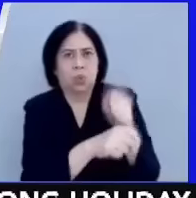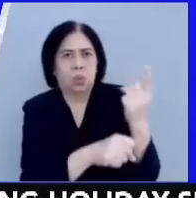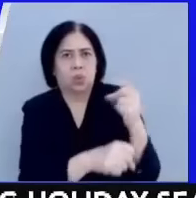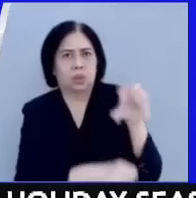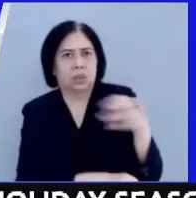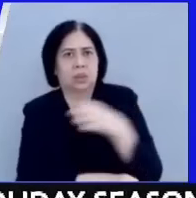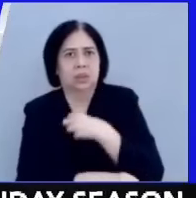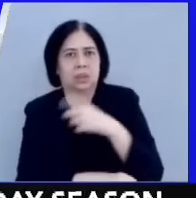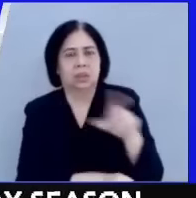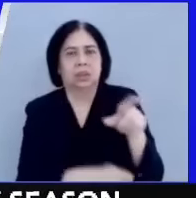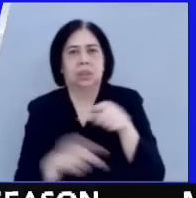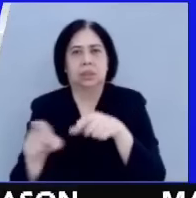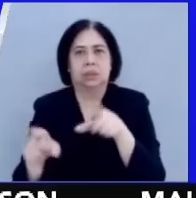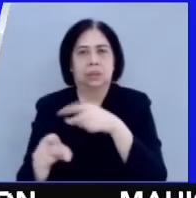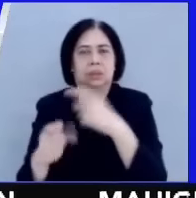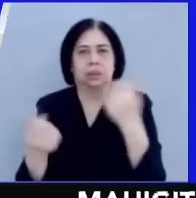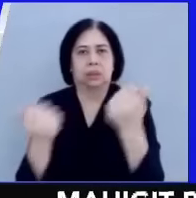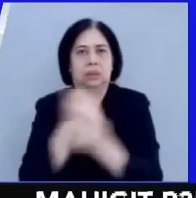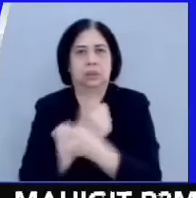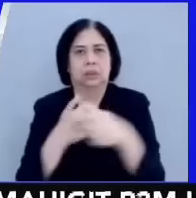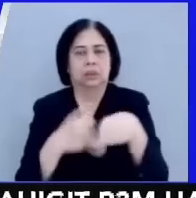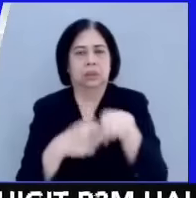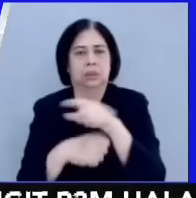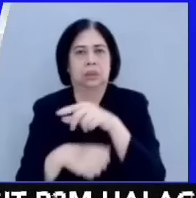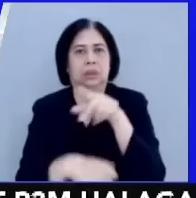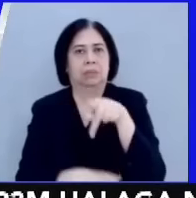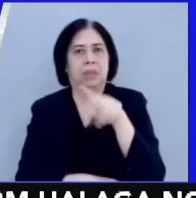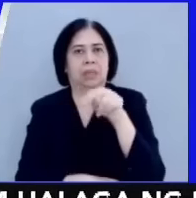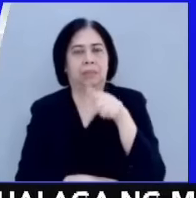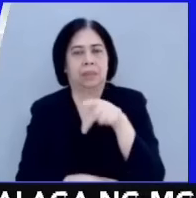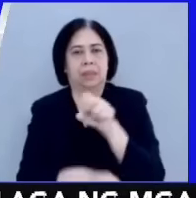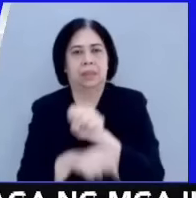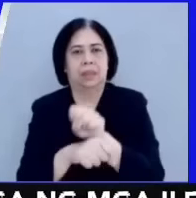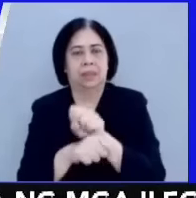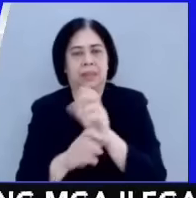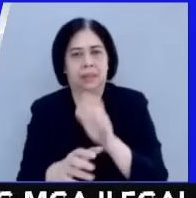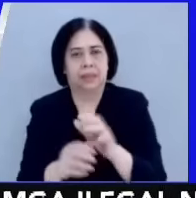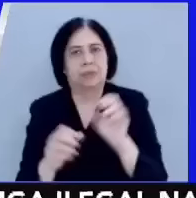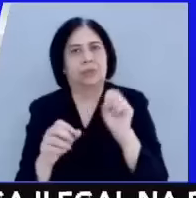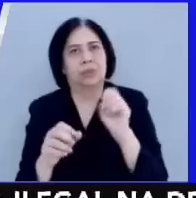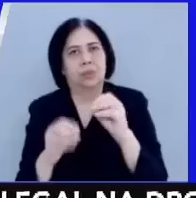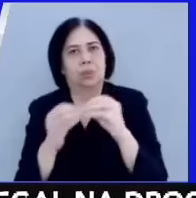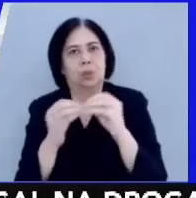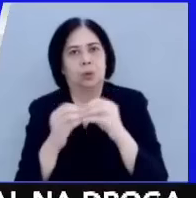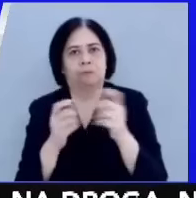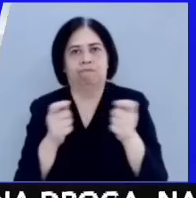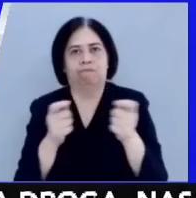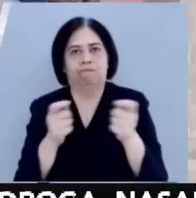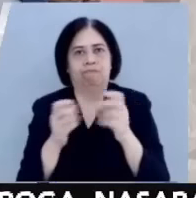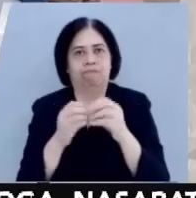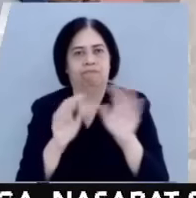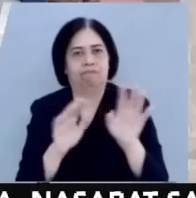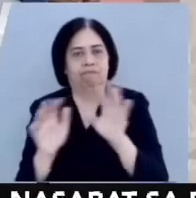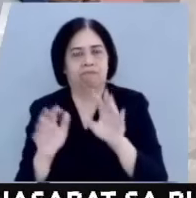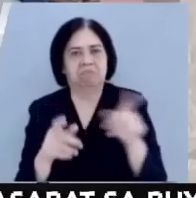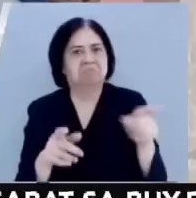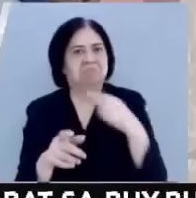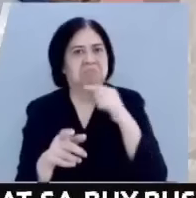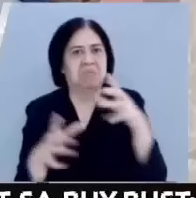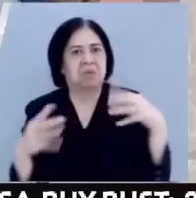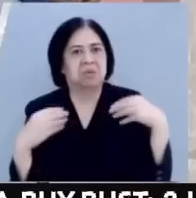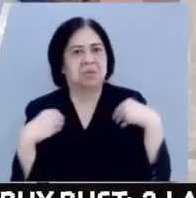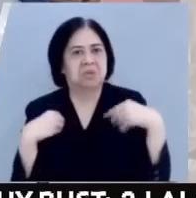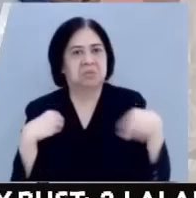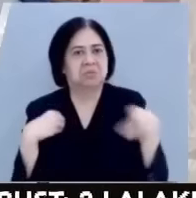pinalitan na ng mga organic PNP personel o para Mas ano mas kontrolado ng insas muka hindi niya tatanggapin daw eh yung mga